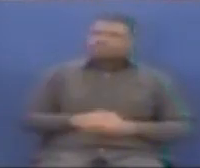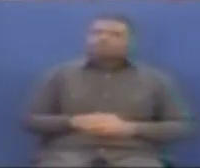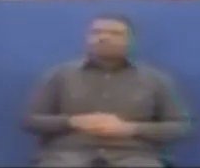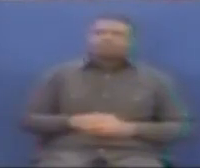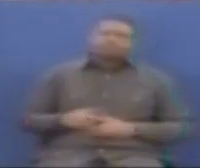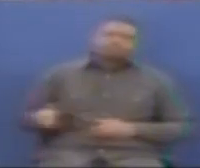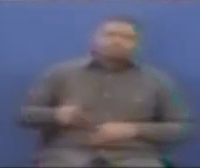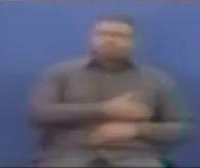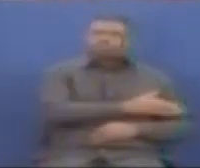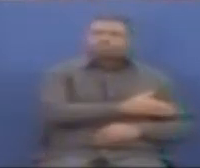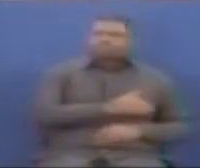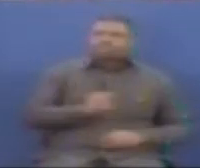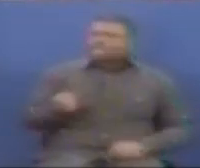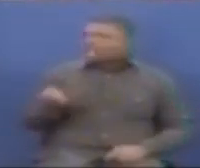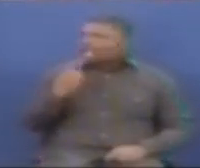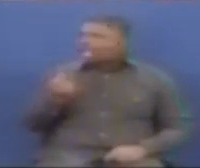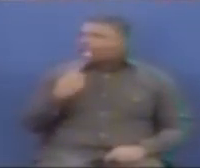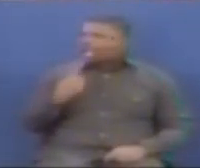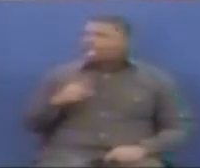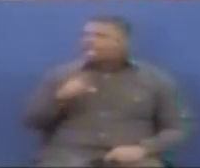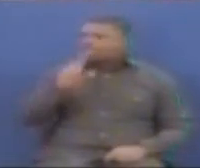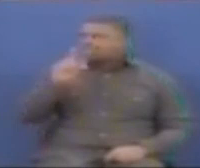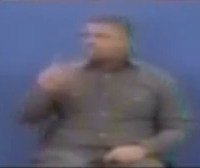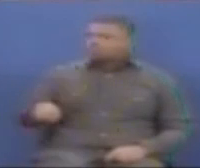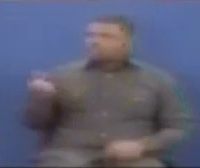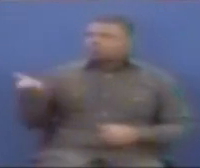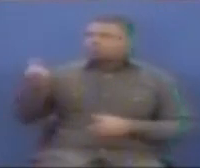Mheshimiwa Julius Kalanga, swali la